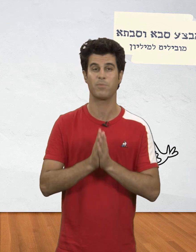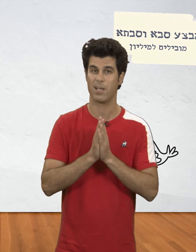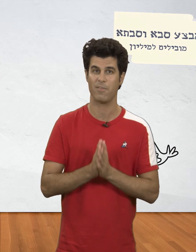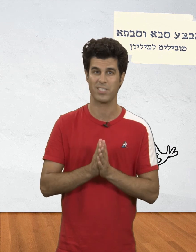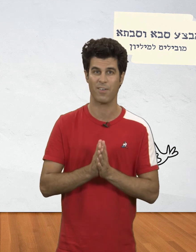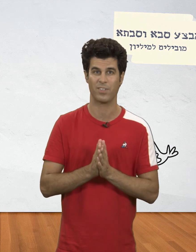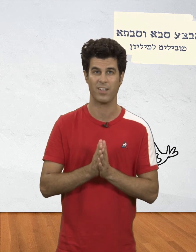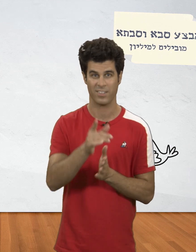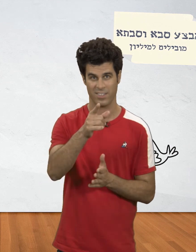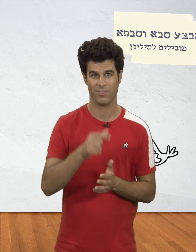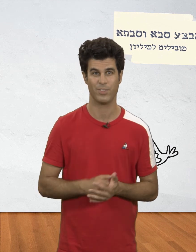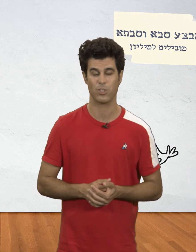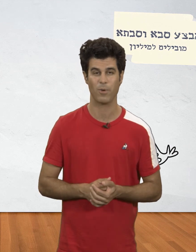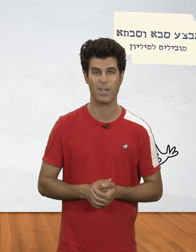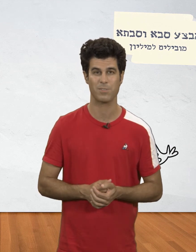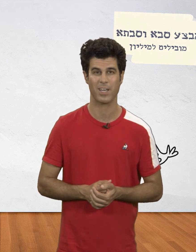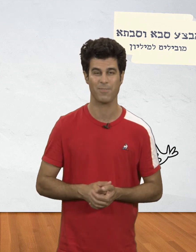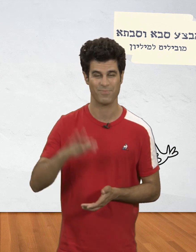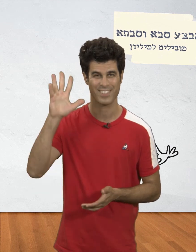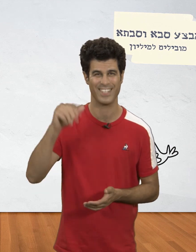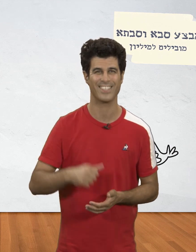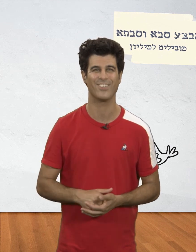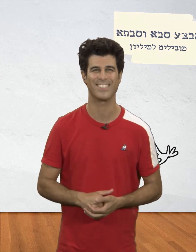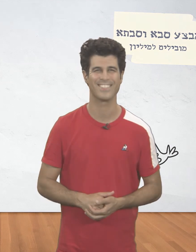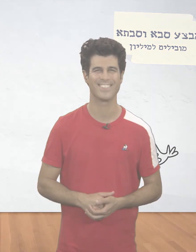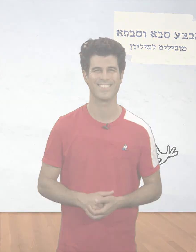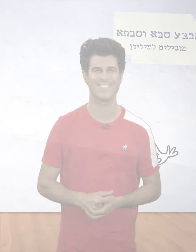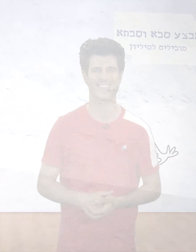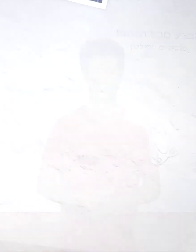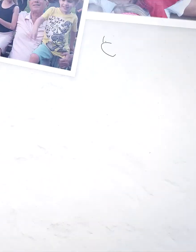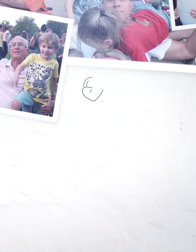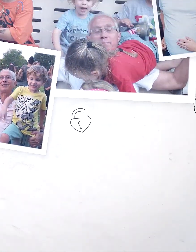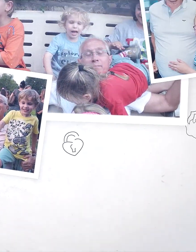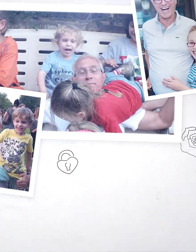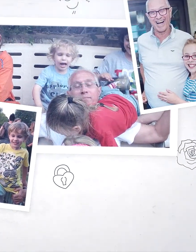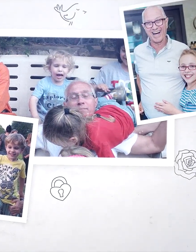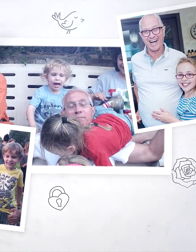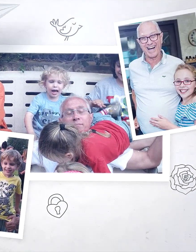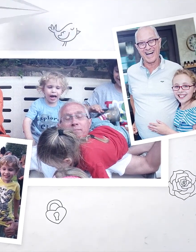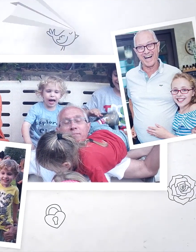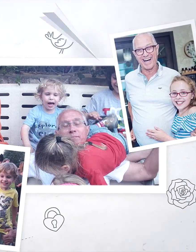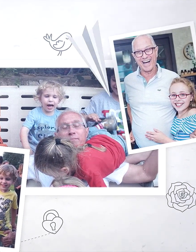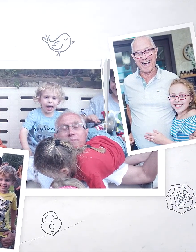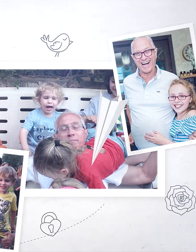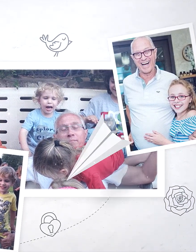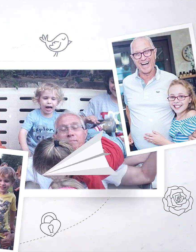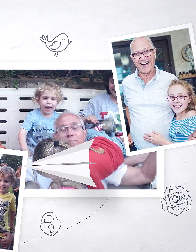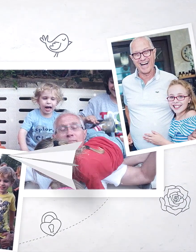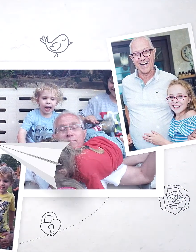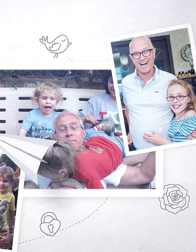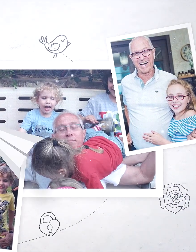קשר עם סבא וסבתא, ותשמרו על עצמכם. להתראות. מתנות קטנות, מי